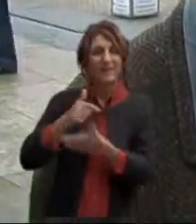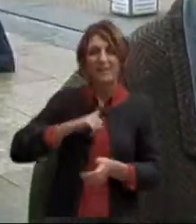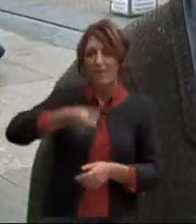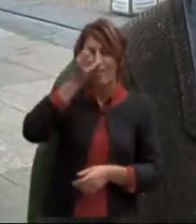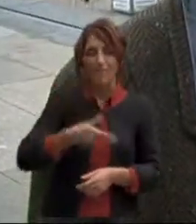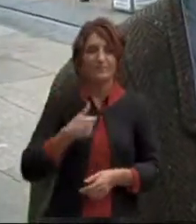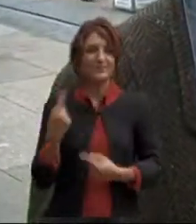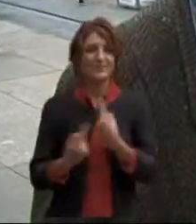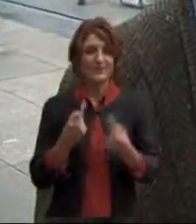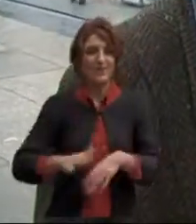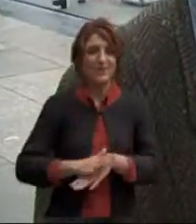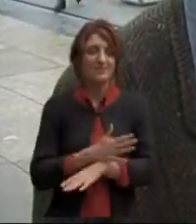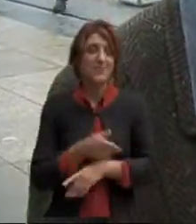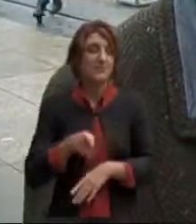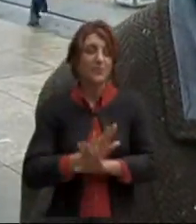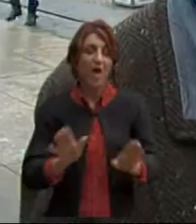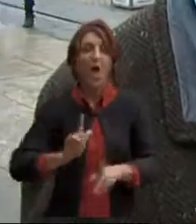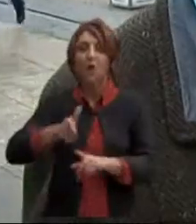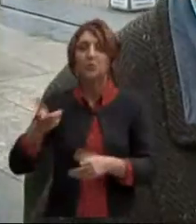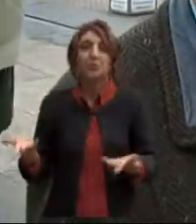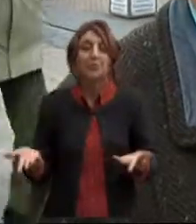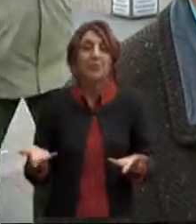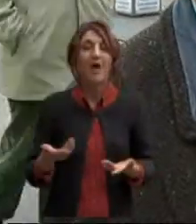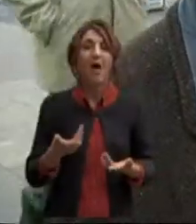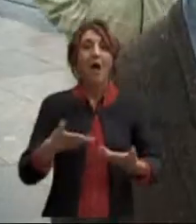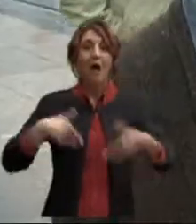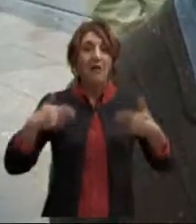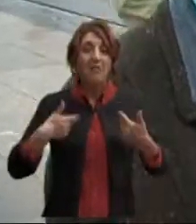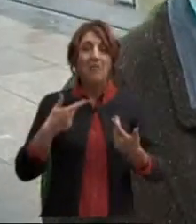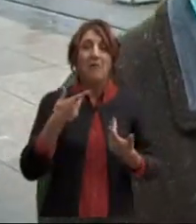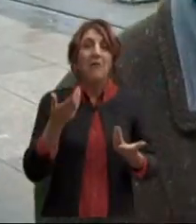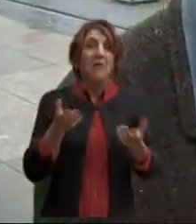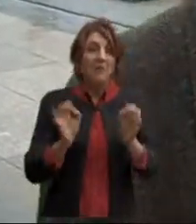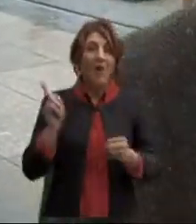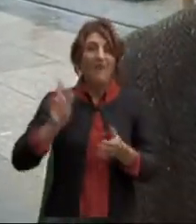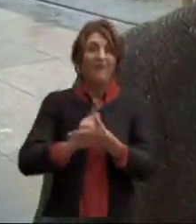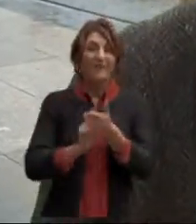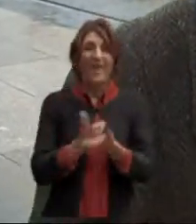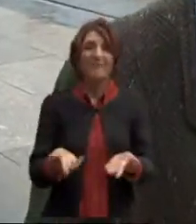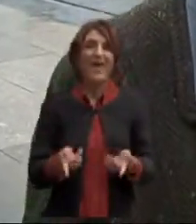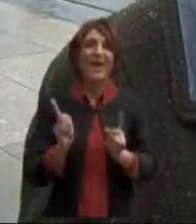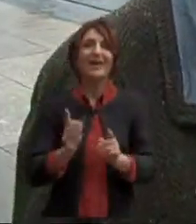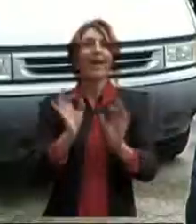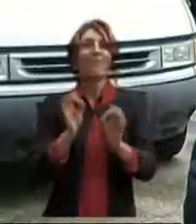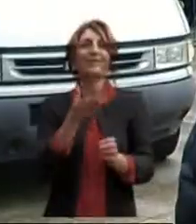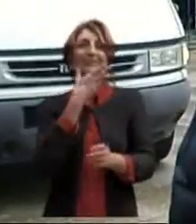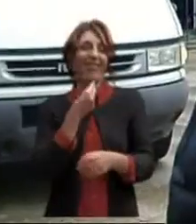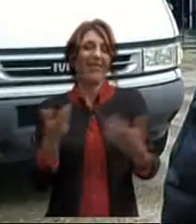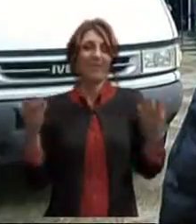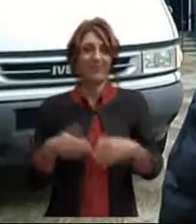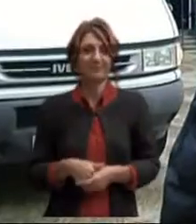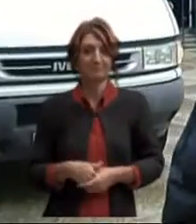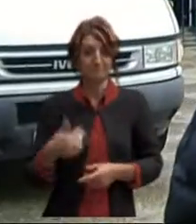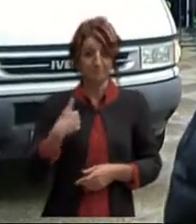pogoršava. To je to, drugo ne znam. Kaj bi rekla, raspoloženje, naravno da po takvom vremenu ne mre biti, Bog zna kaj. Jako